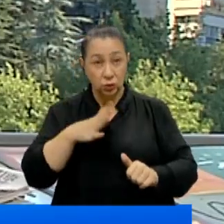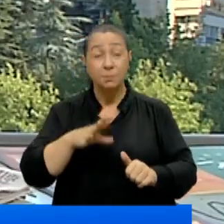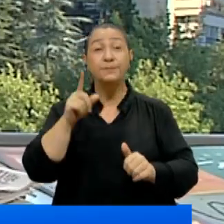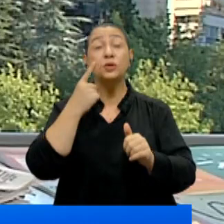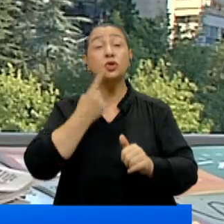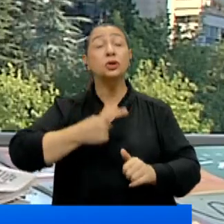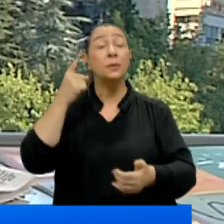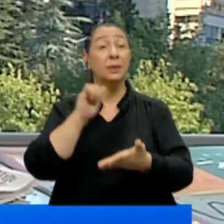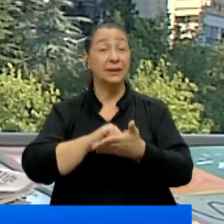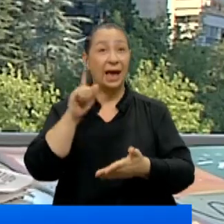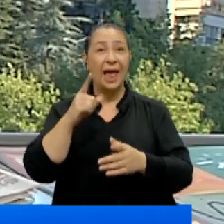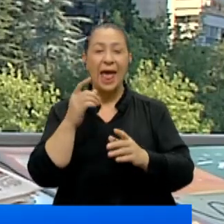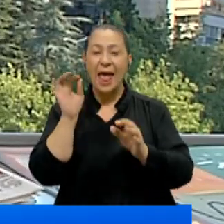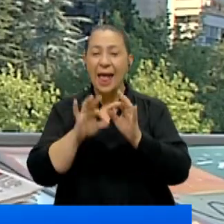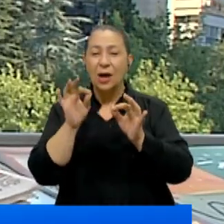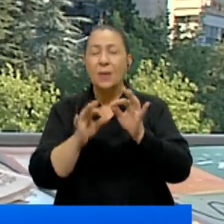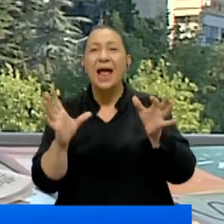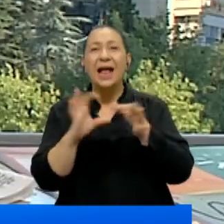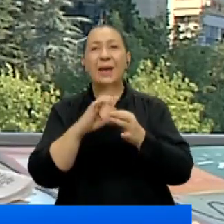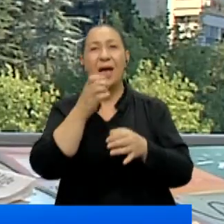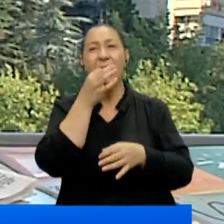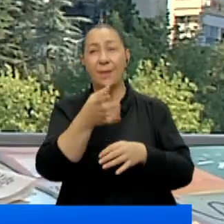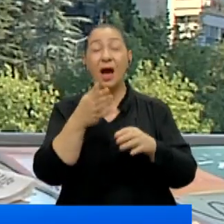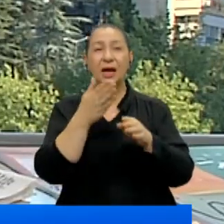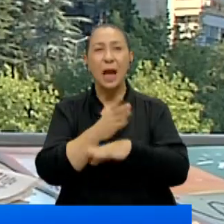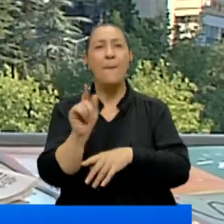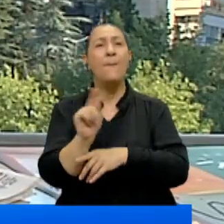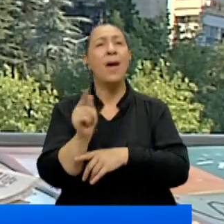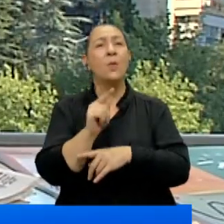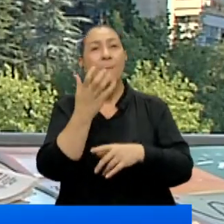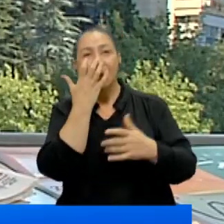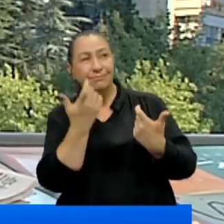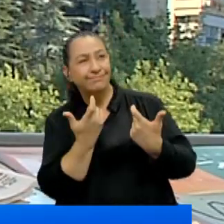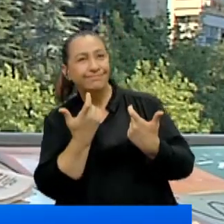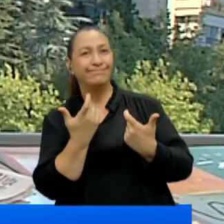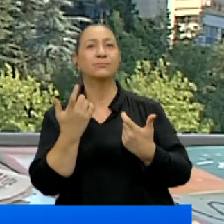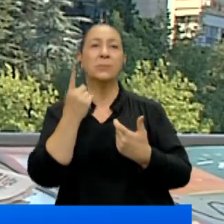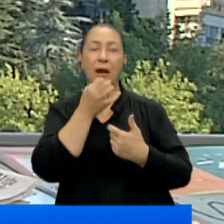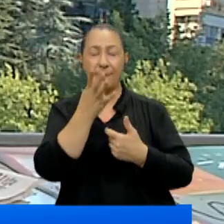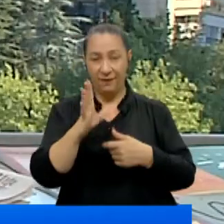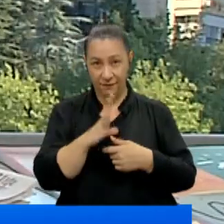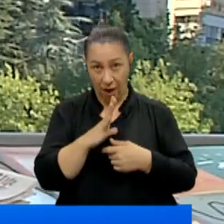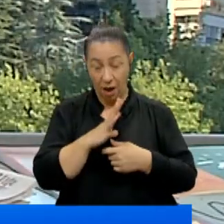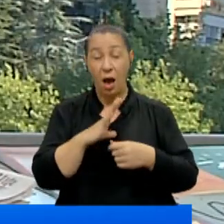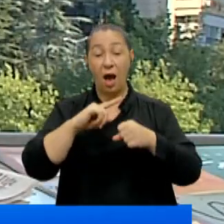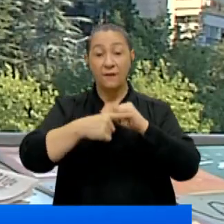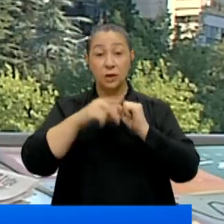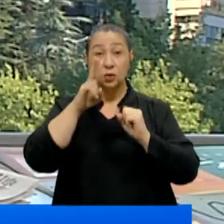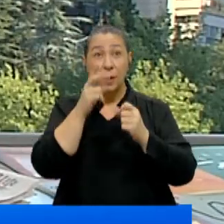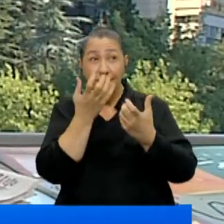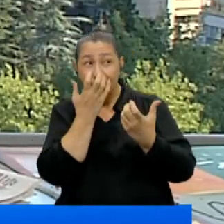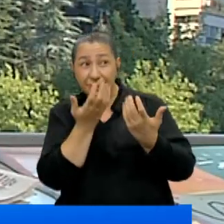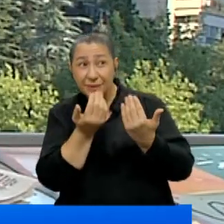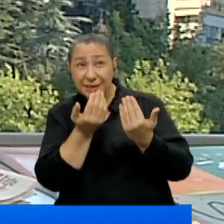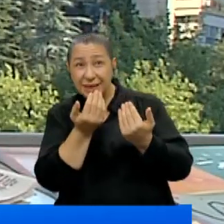Gazetesi'nde ekonomiye dair bir haber, aslında memurların beklentisine dair bir haber var. Hafta sonu bekledik,